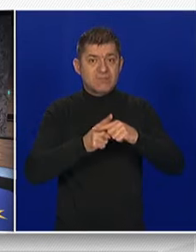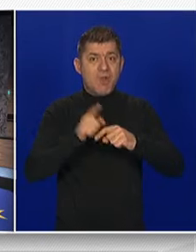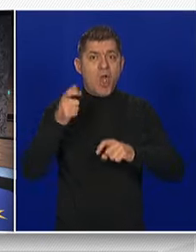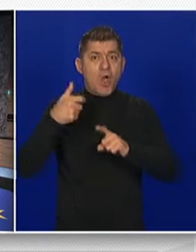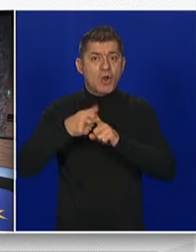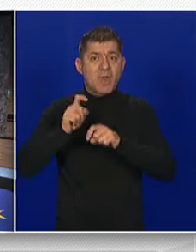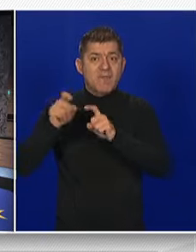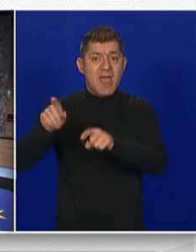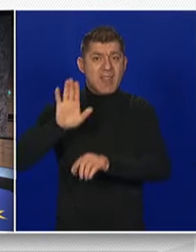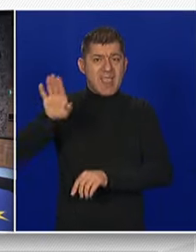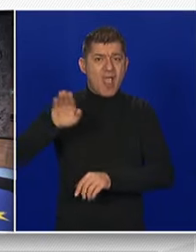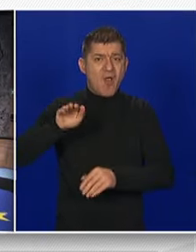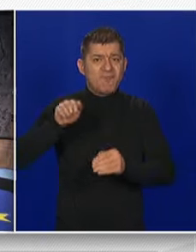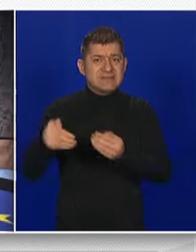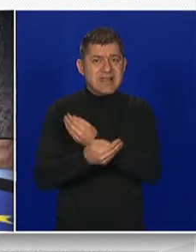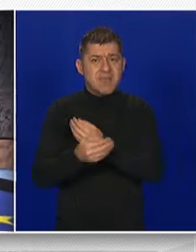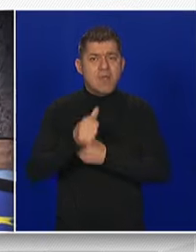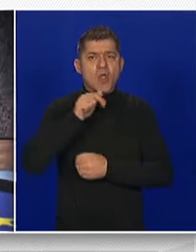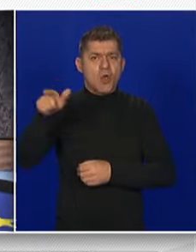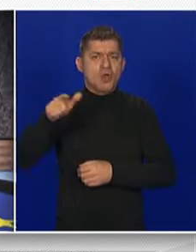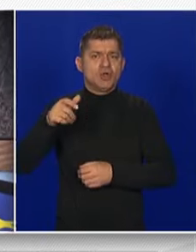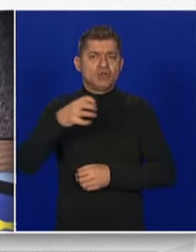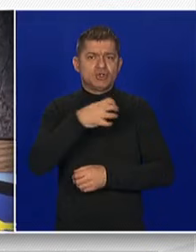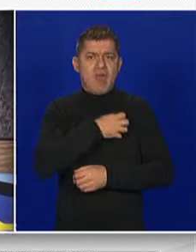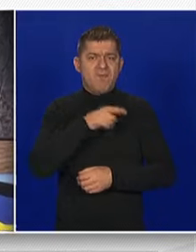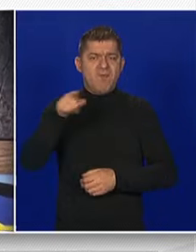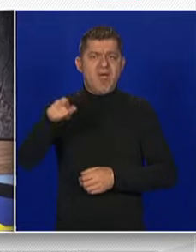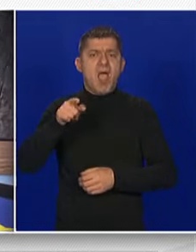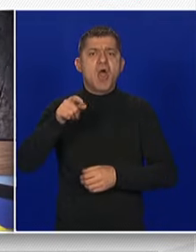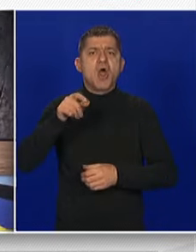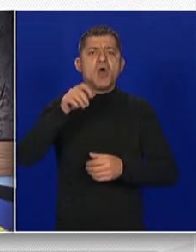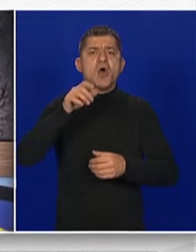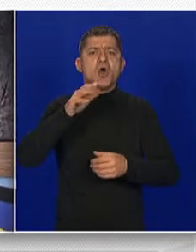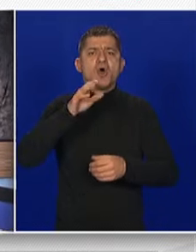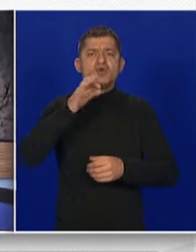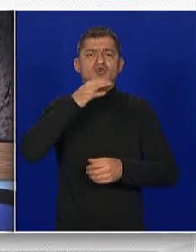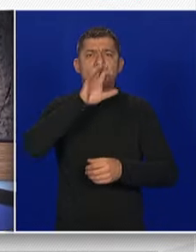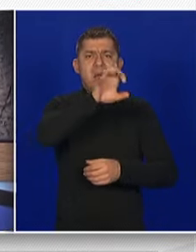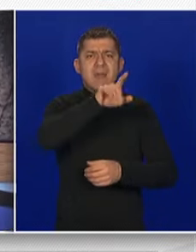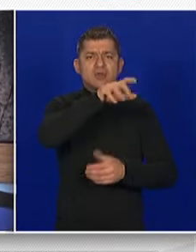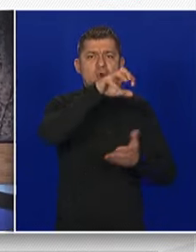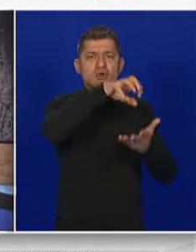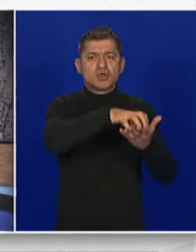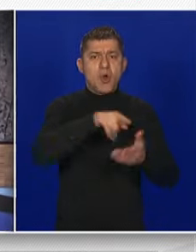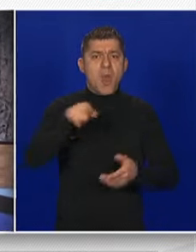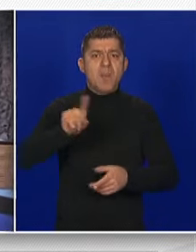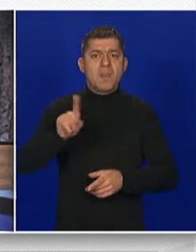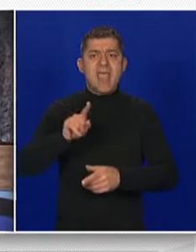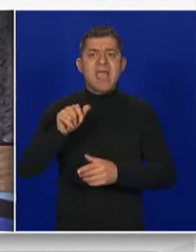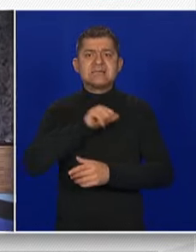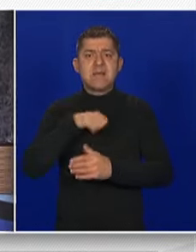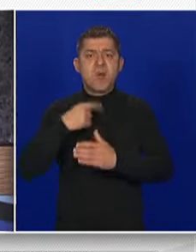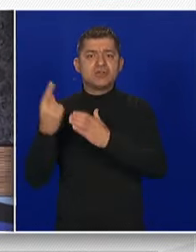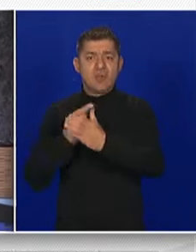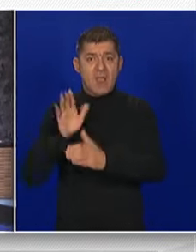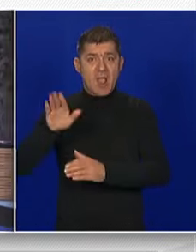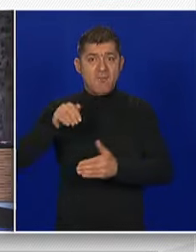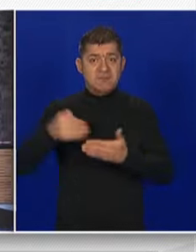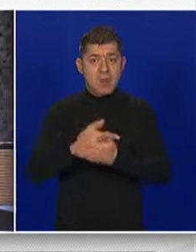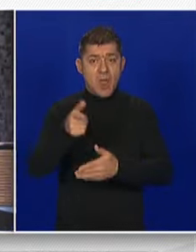njegov zamjenik, koji je ujedno i šef županijskog stožera, nije u samoizolaciji. Prema našim informacijama, on je bio s